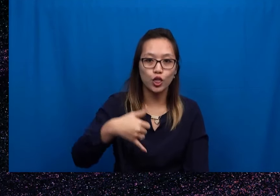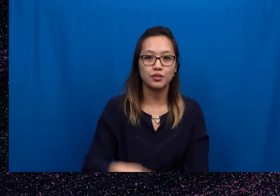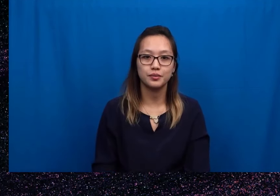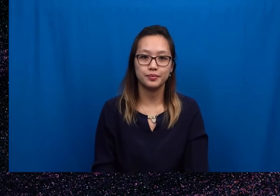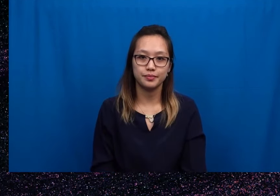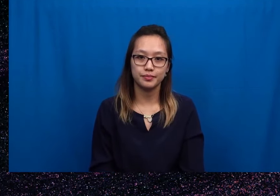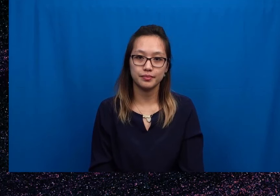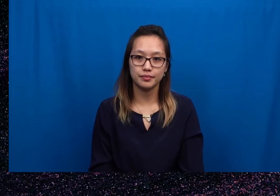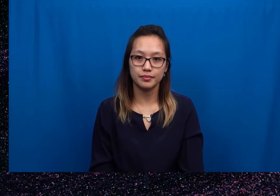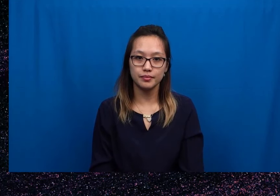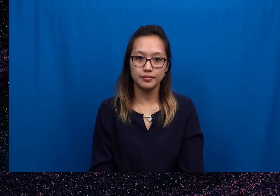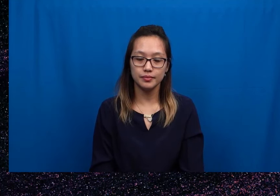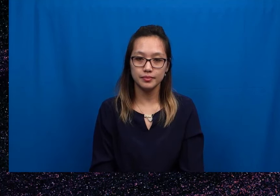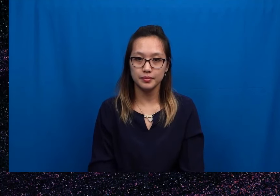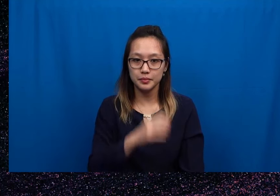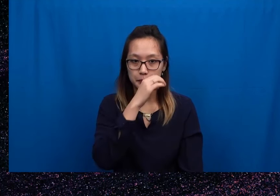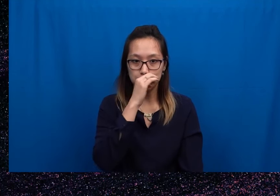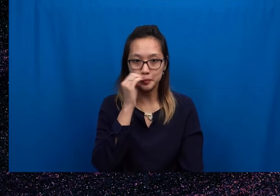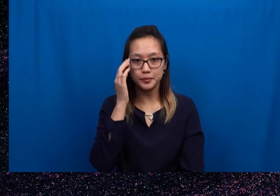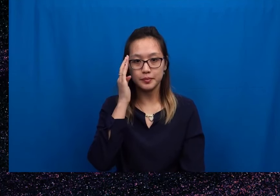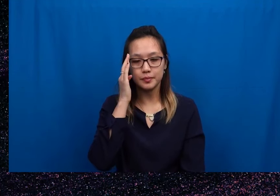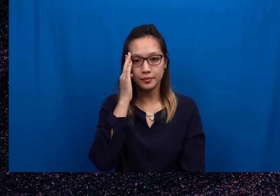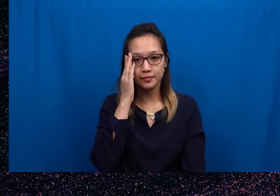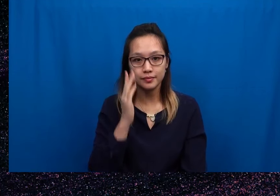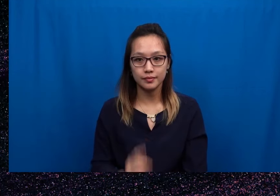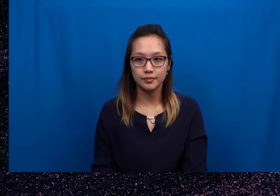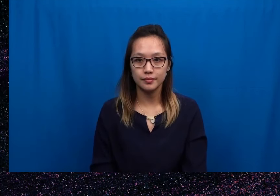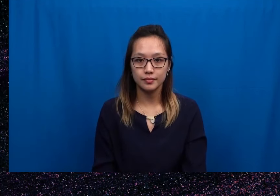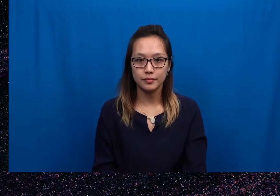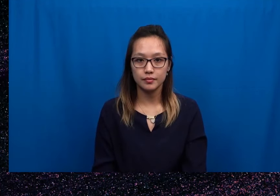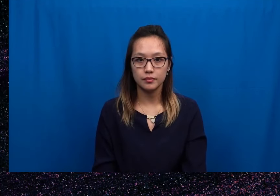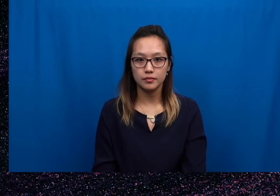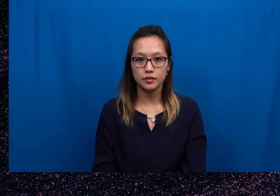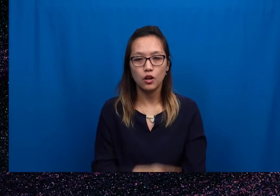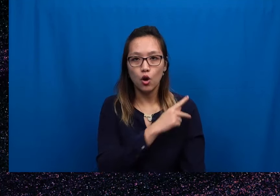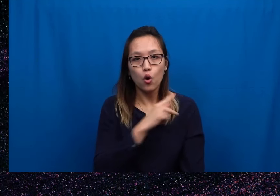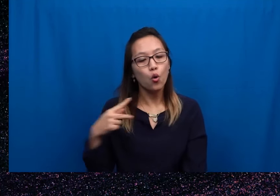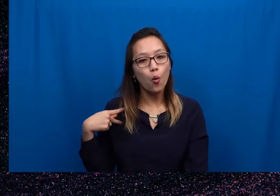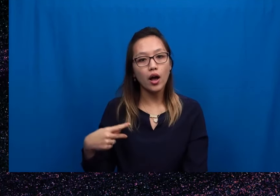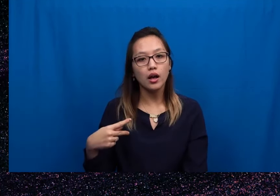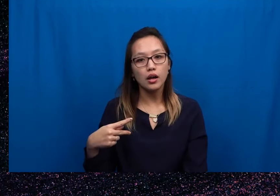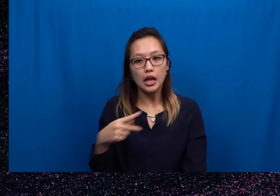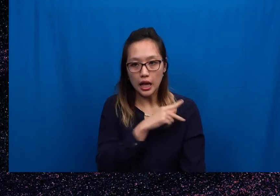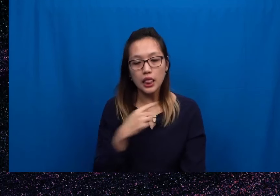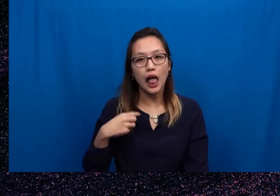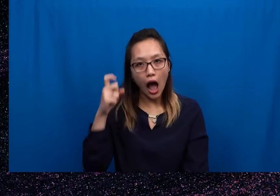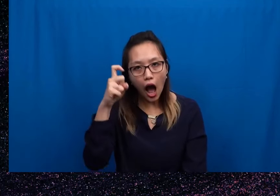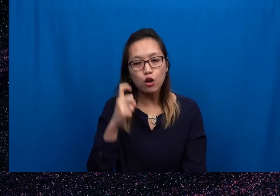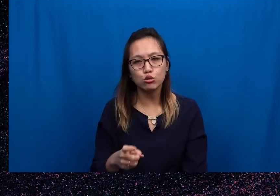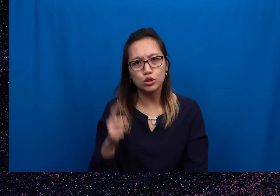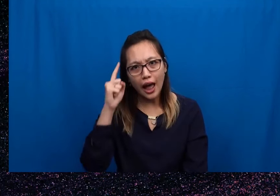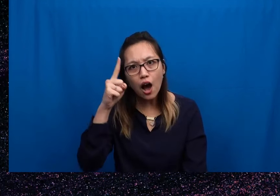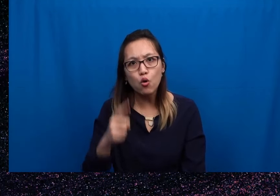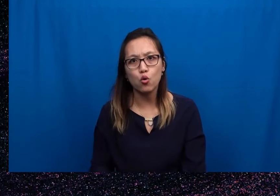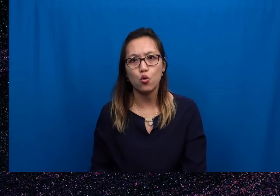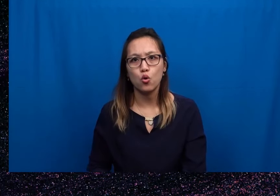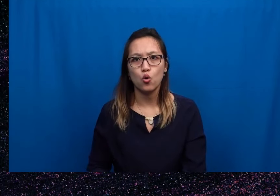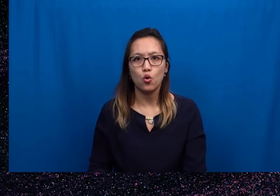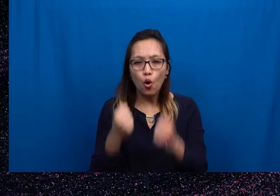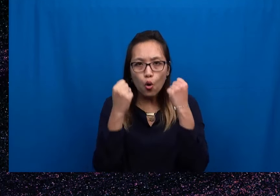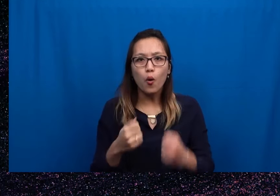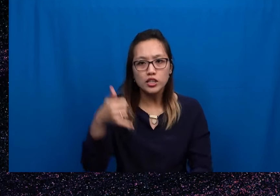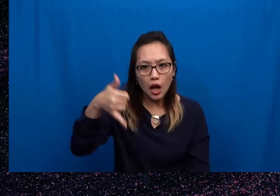ini, maka kita harus juga memahami kuasa dari maut itu sendiri. Apa yang terjadi ketika maut